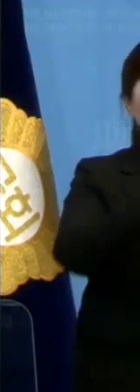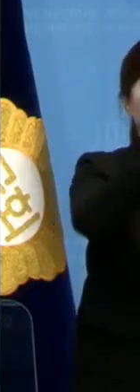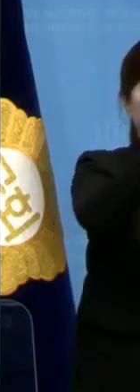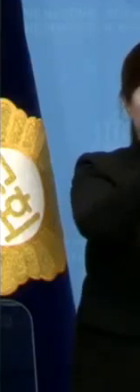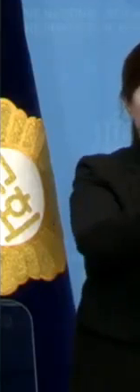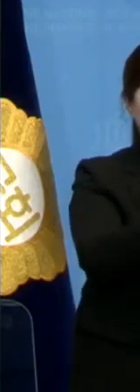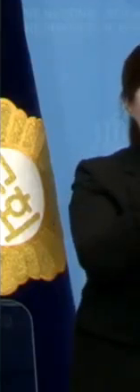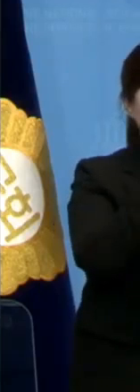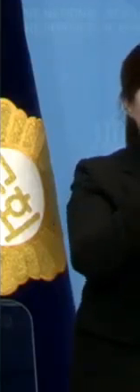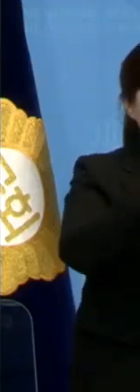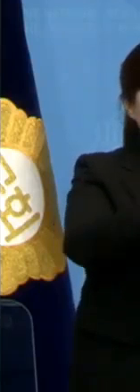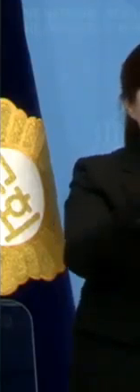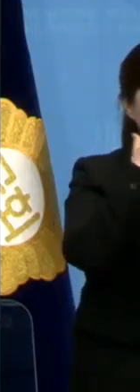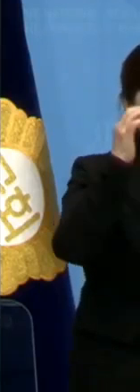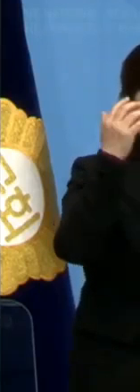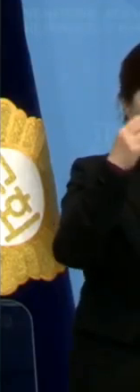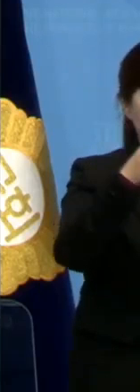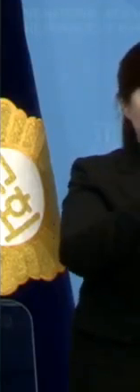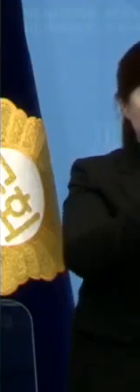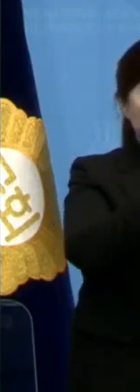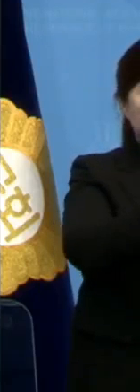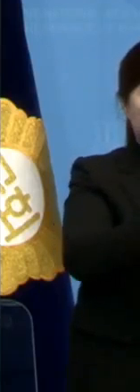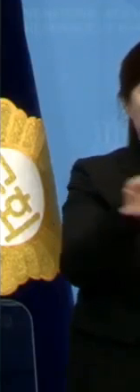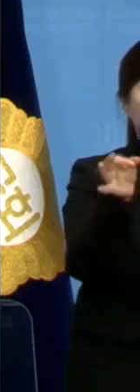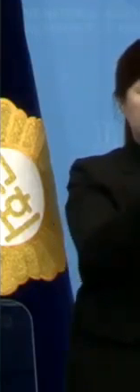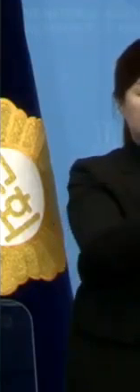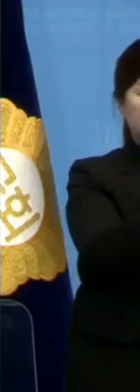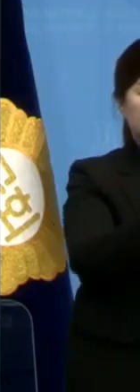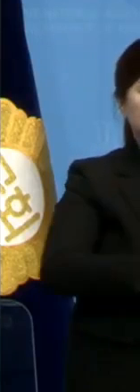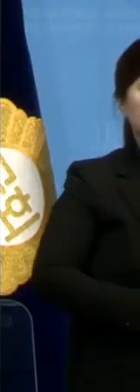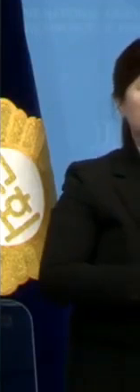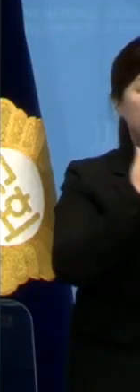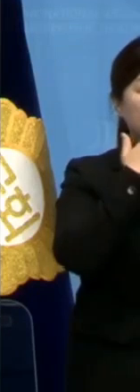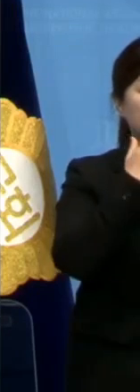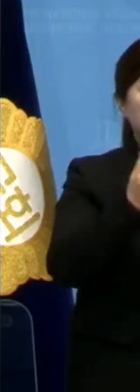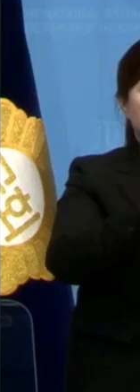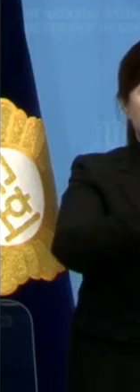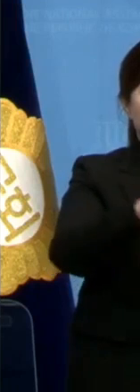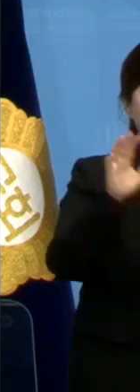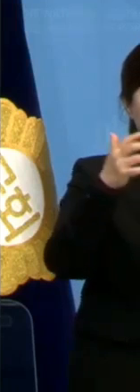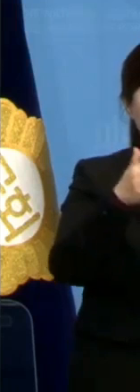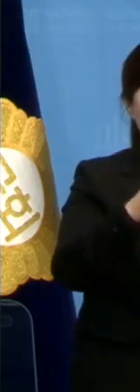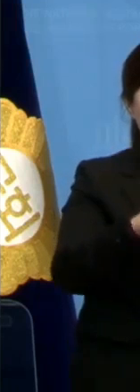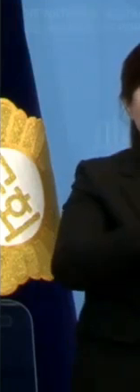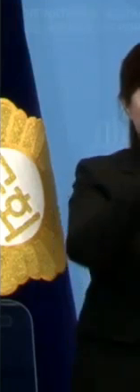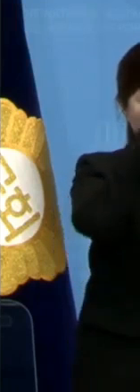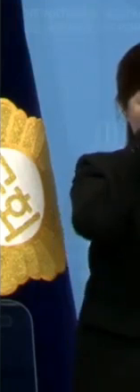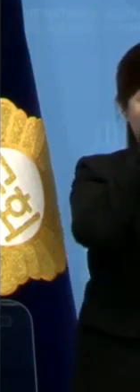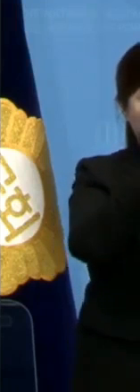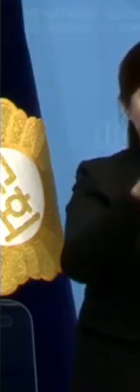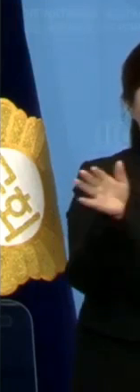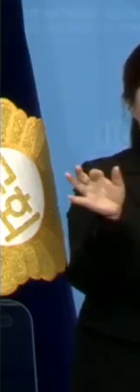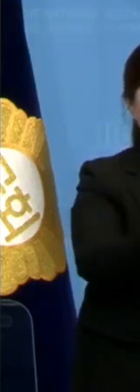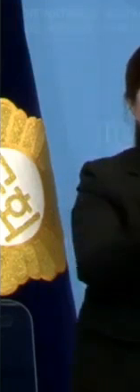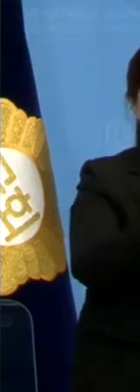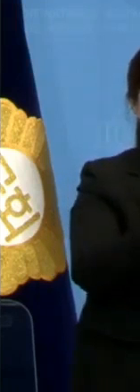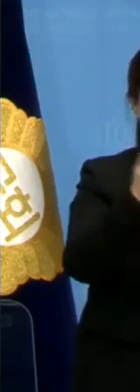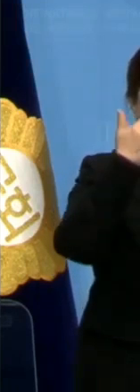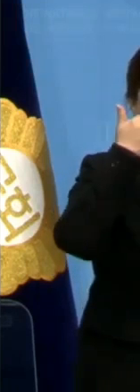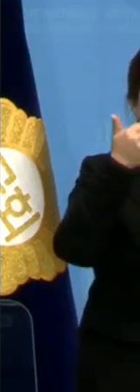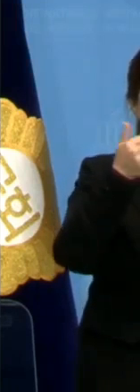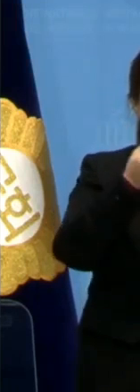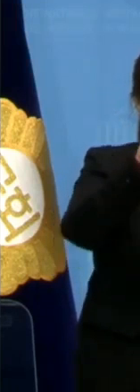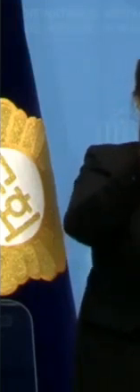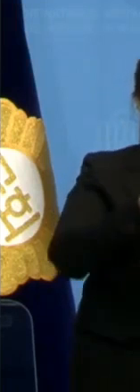마지막으로 서울형 어린이 상병수당을 도입하겠습니다. 서울형 어린이 상병수당은 부모 의존성으로 인해 타인 간병이